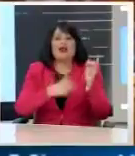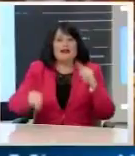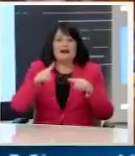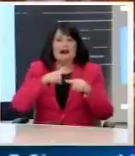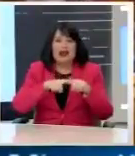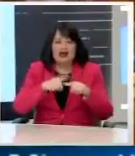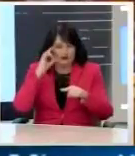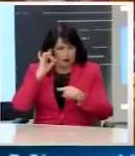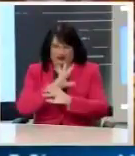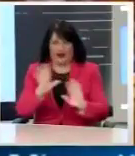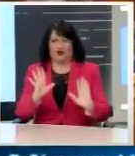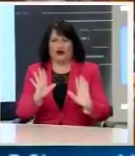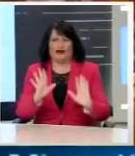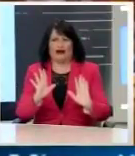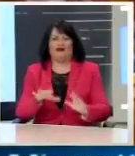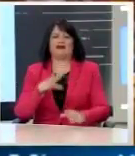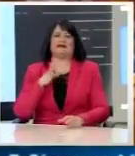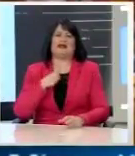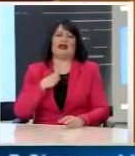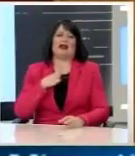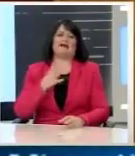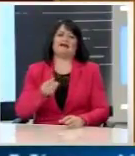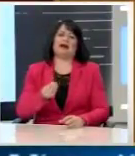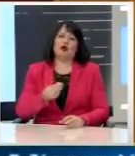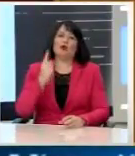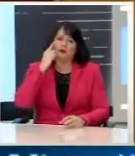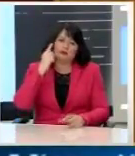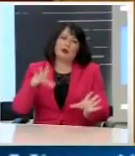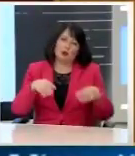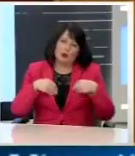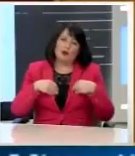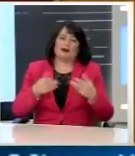να καταλάβετε, δεν θέλετε να χωνέψετε.